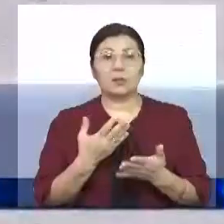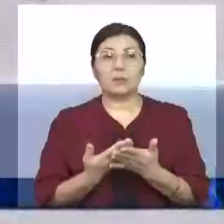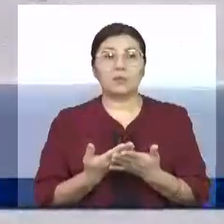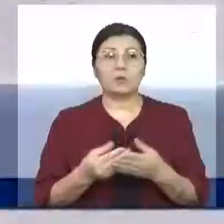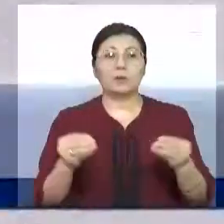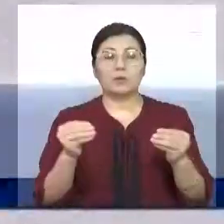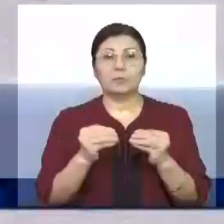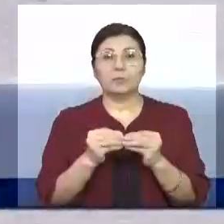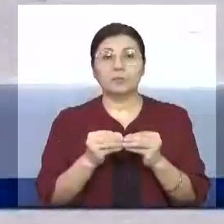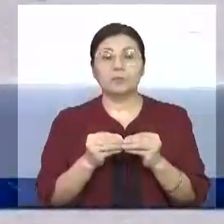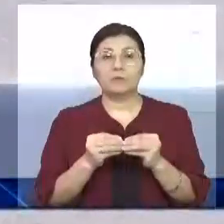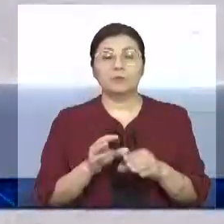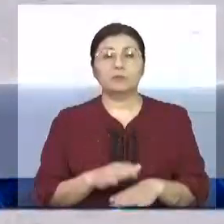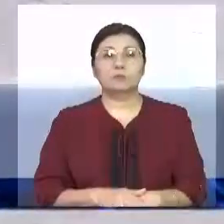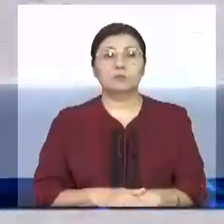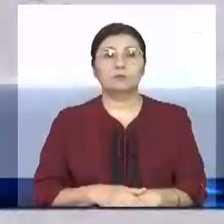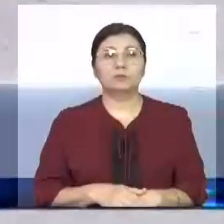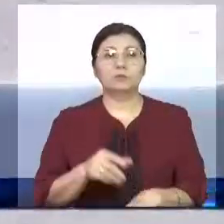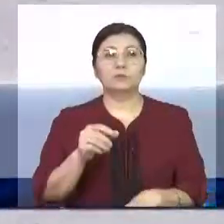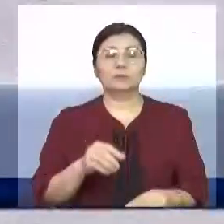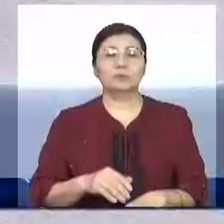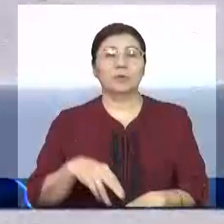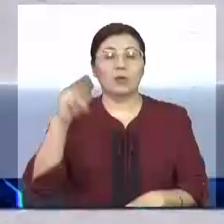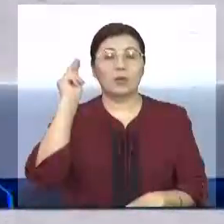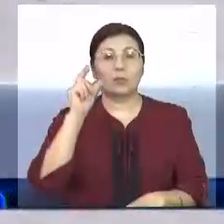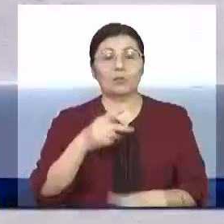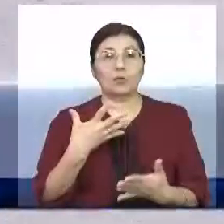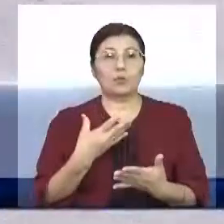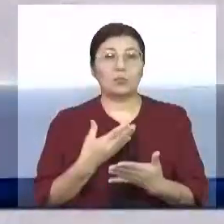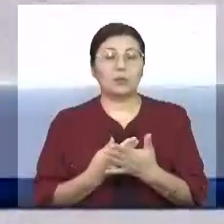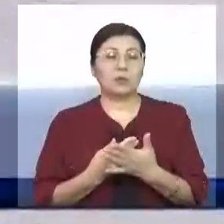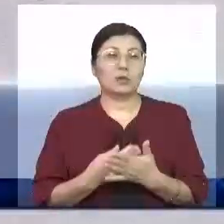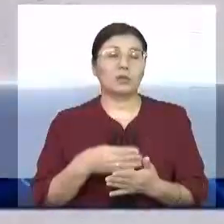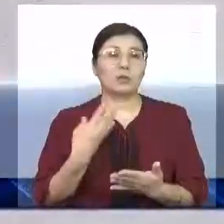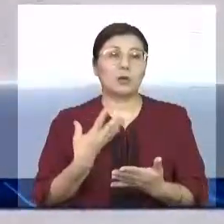10 үміткер өз білімдерін растай алмай, 4 бағасын алып,